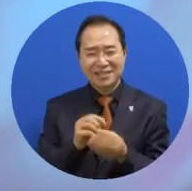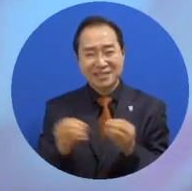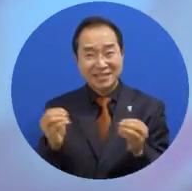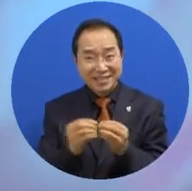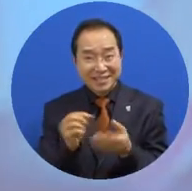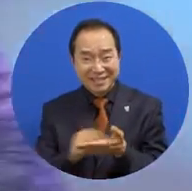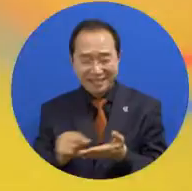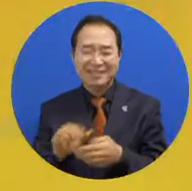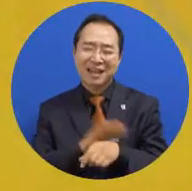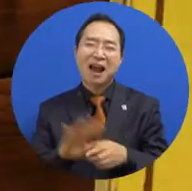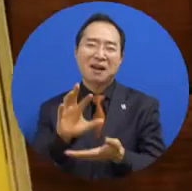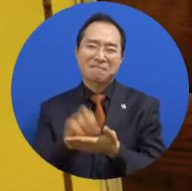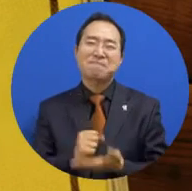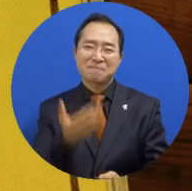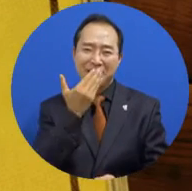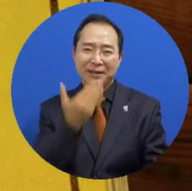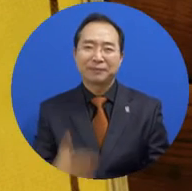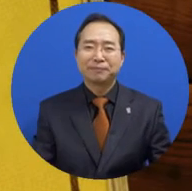겁니다. 네.